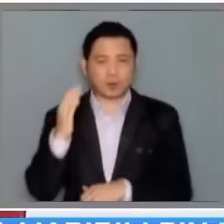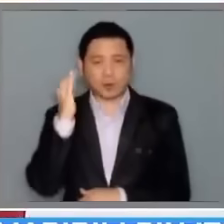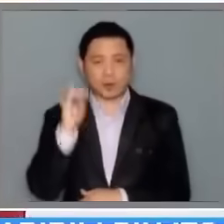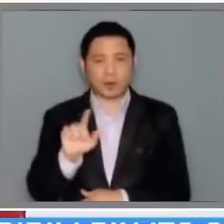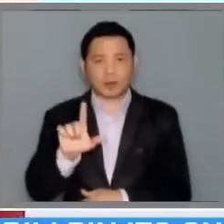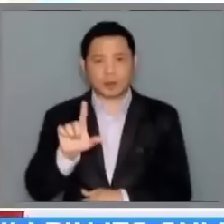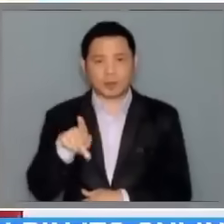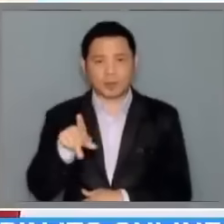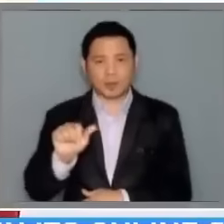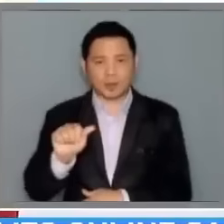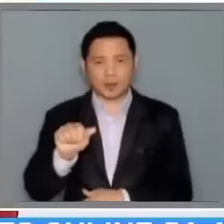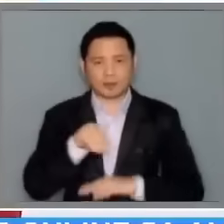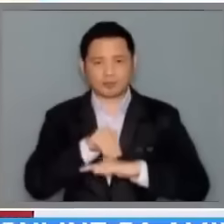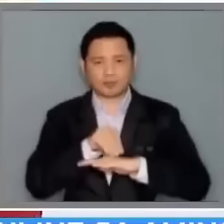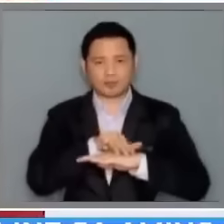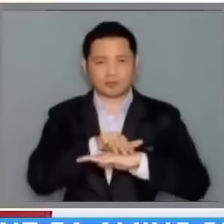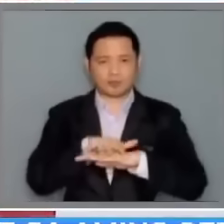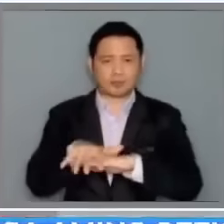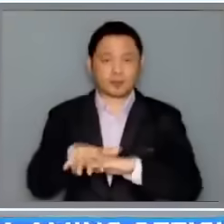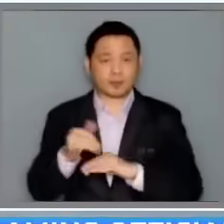ilang araw na nating binabantayan.